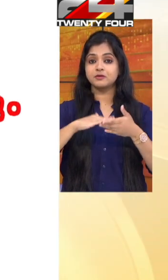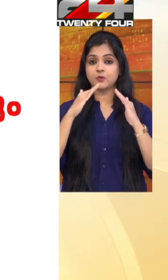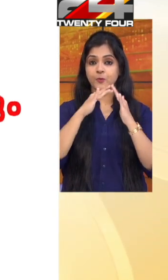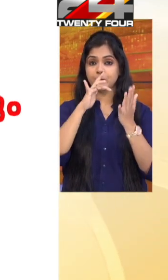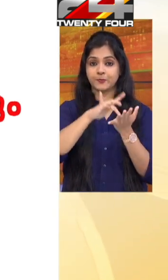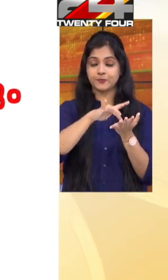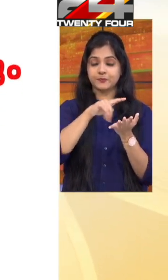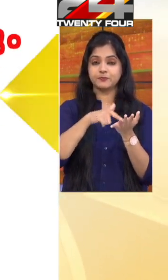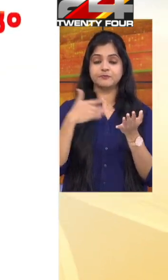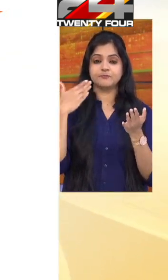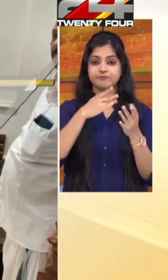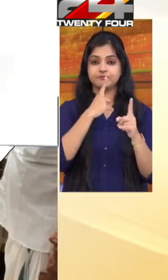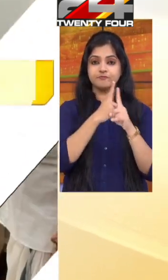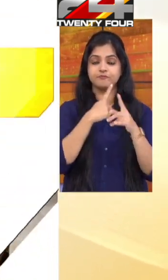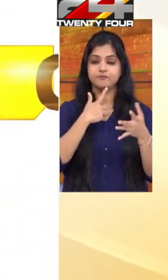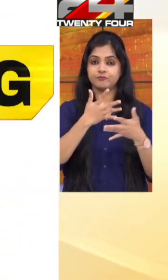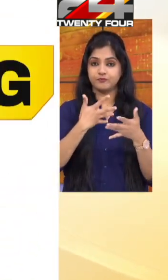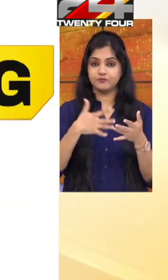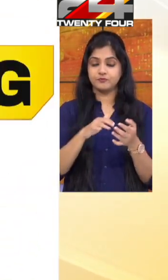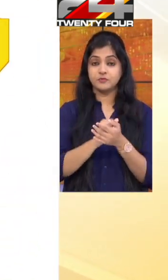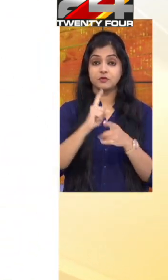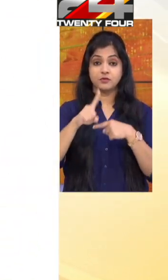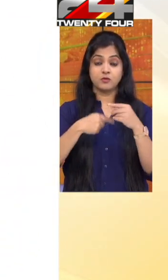തമ്മിൽ കൂടിക്കാഴ്ച ഉണ്ടായിരിക്കുന്നത്. നാളെ ഈ